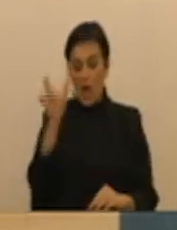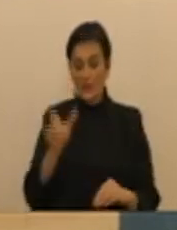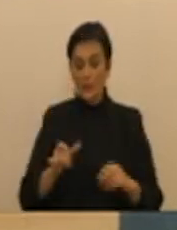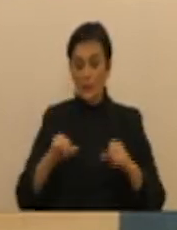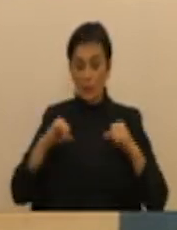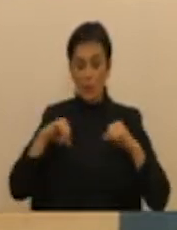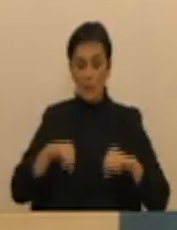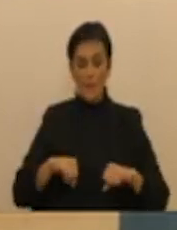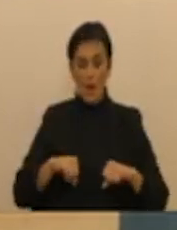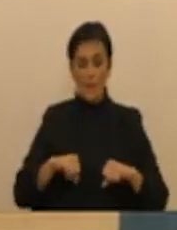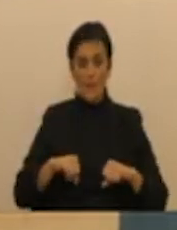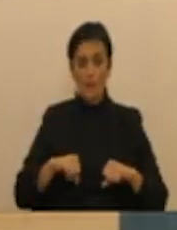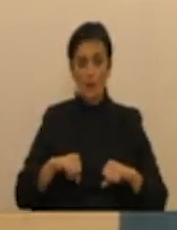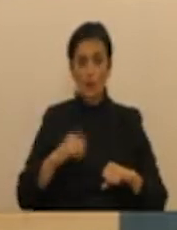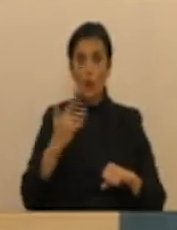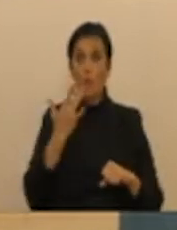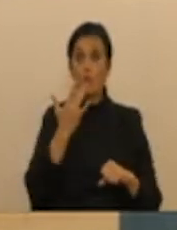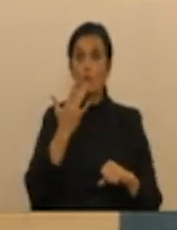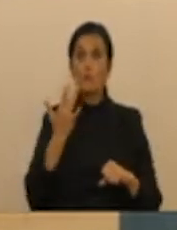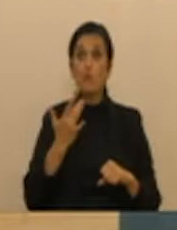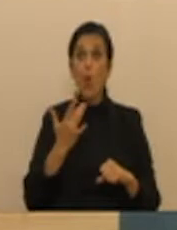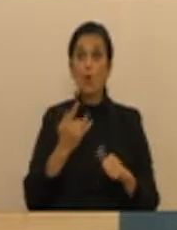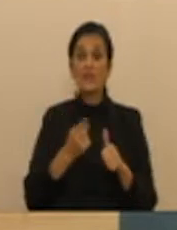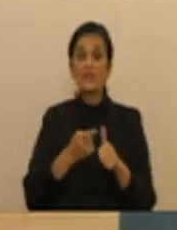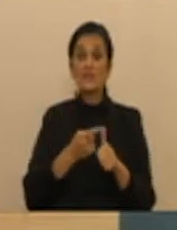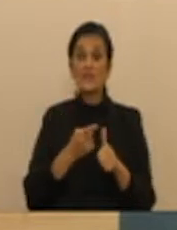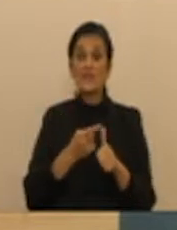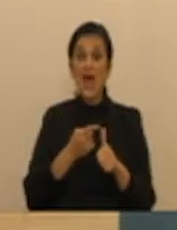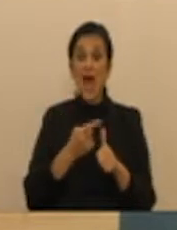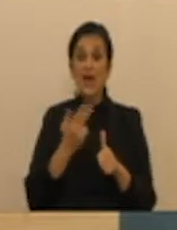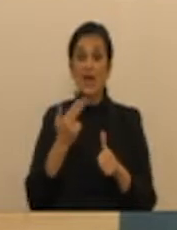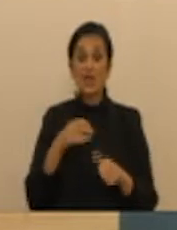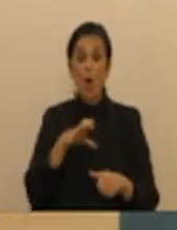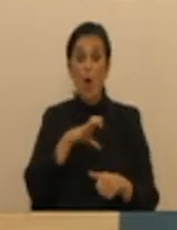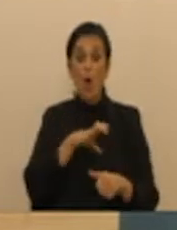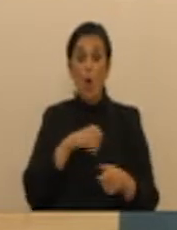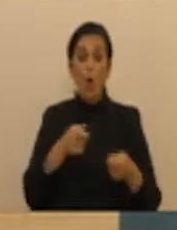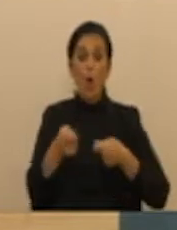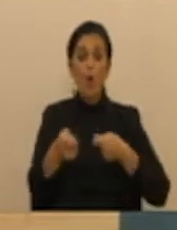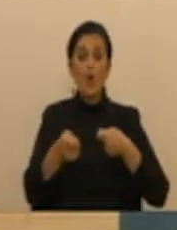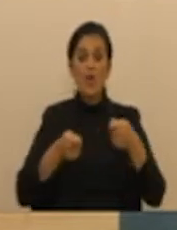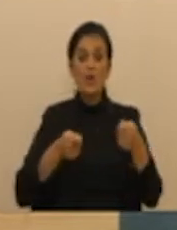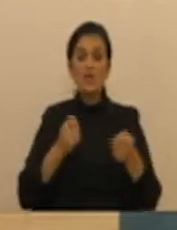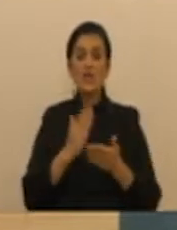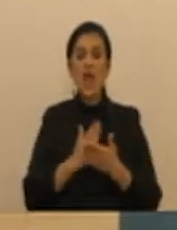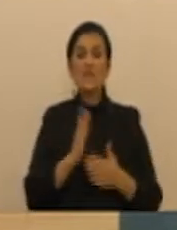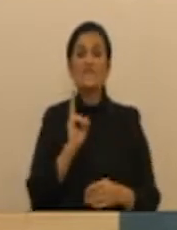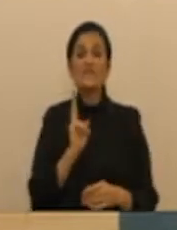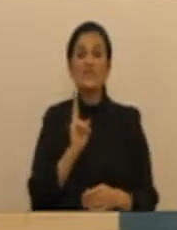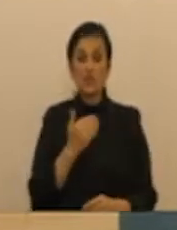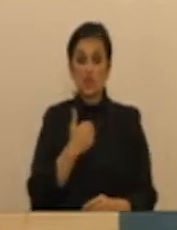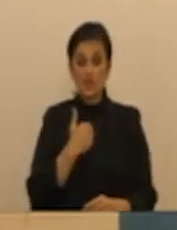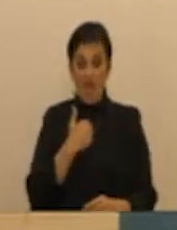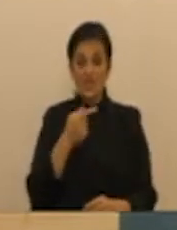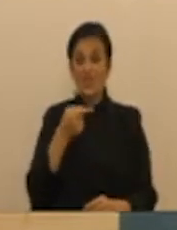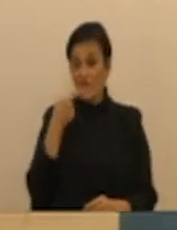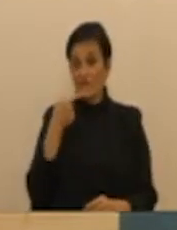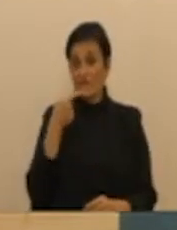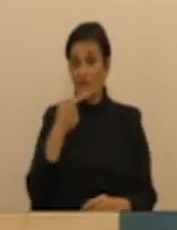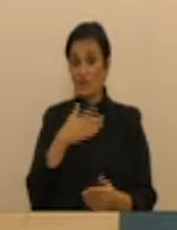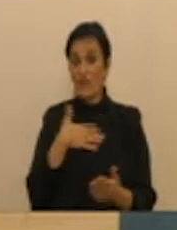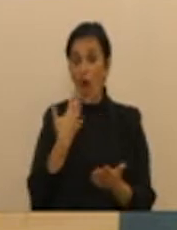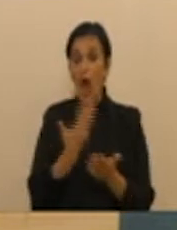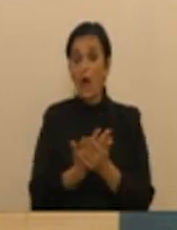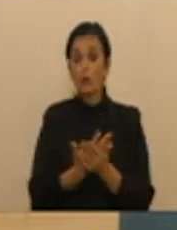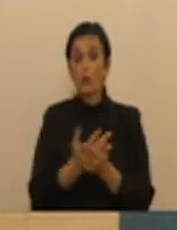უფლებები, პოლიტ სტატუსი და ოლიგარქია ისაა, ვისაც ჩვენ ვიტყვით და აქტუალურია